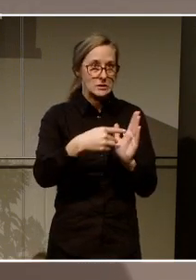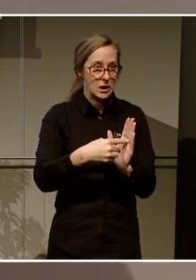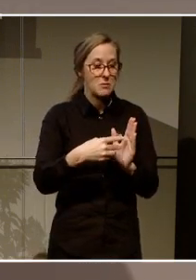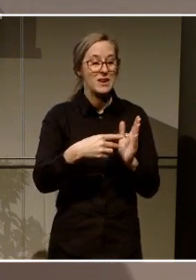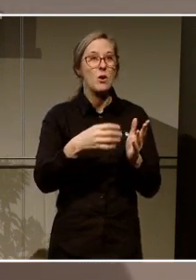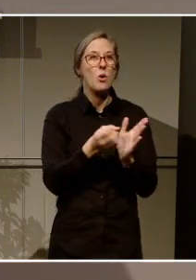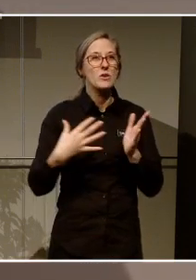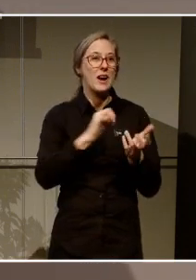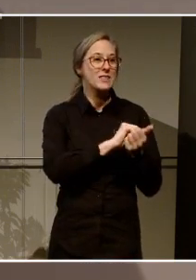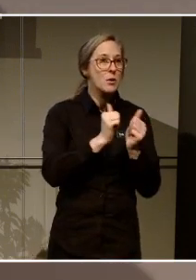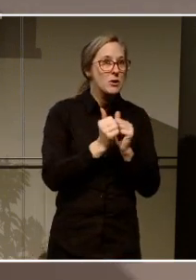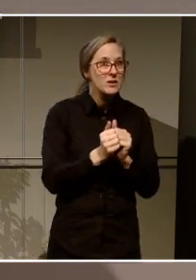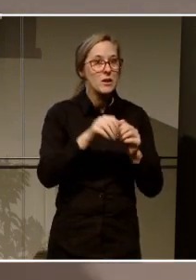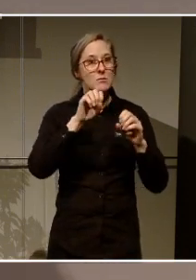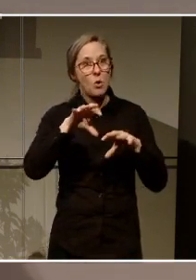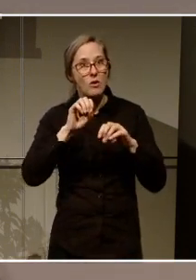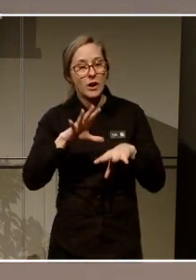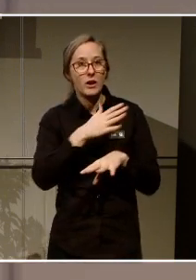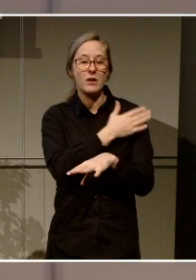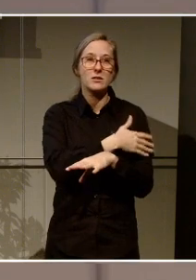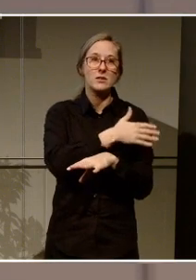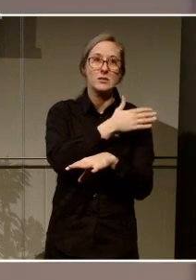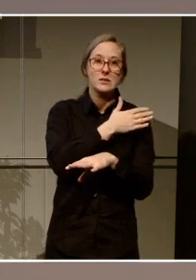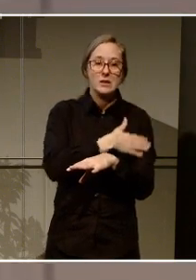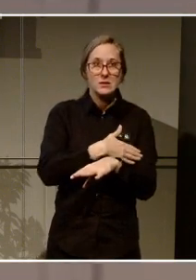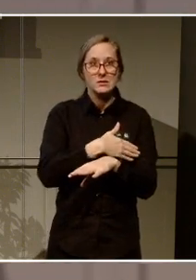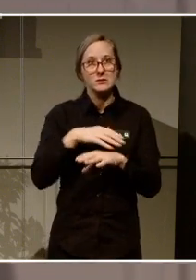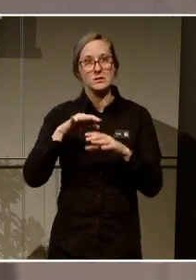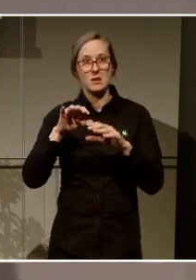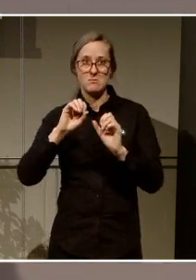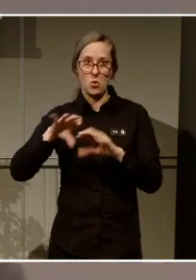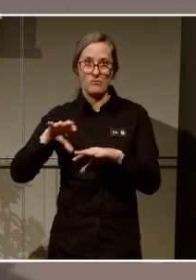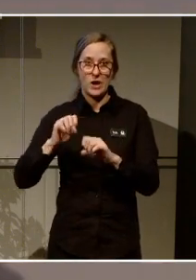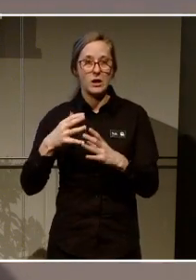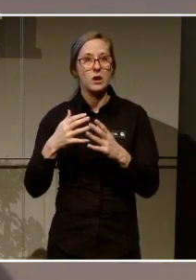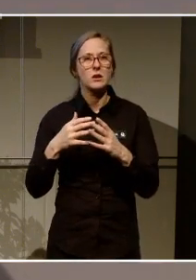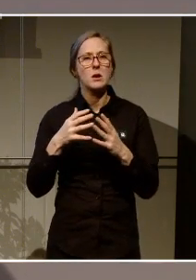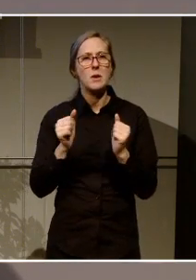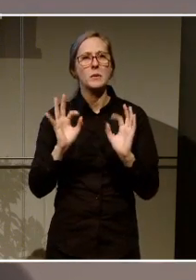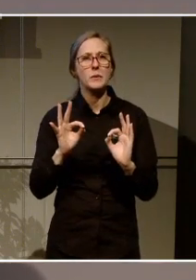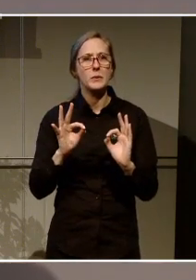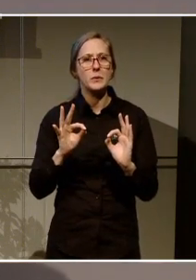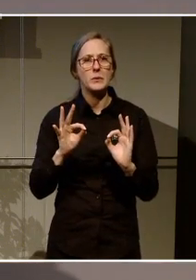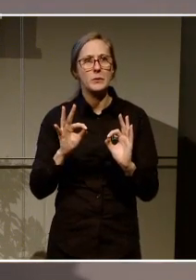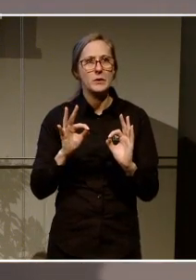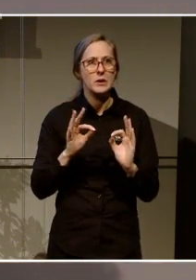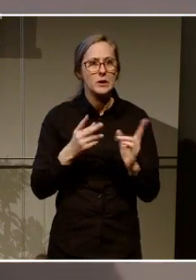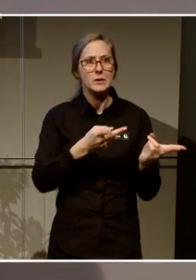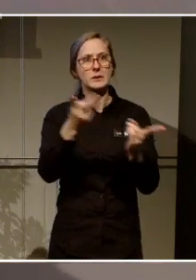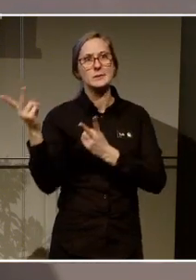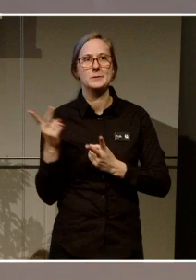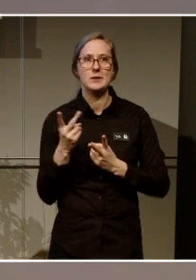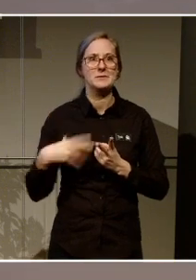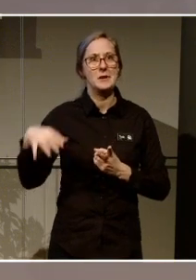påverkan, förvaltning och tjänsteutformning. Men hur kan vi då göra det här för att det ska vara för alla? Eller